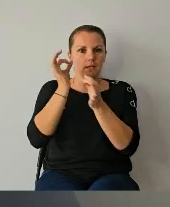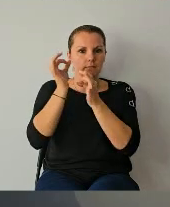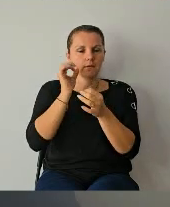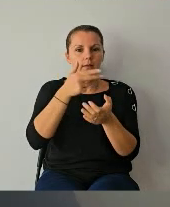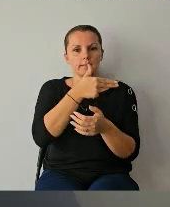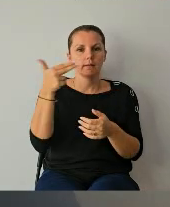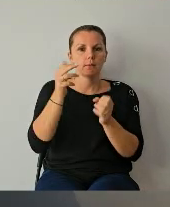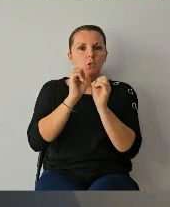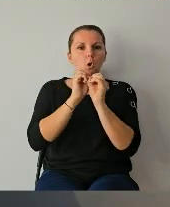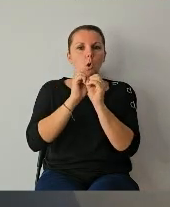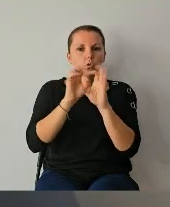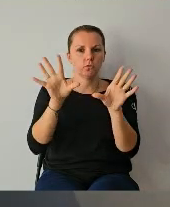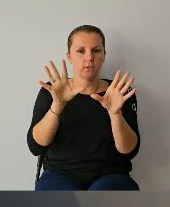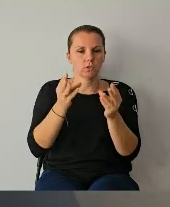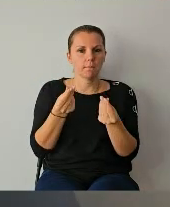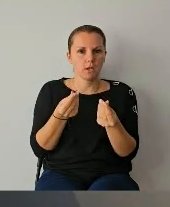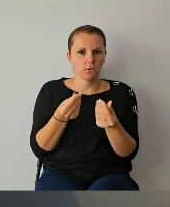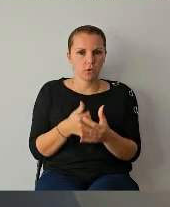majątkowych.